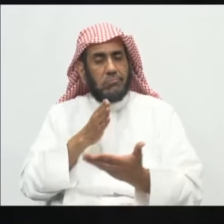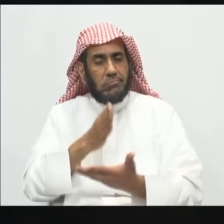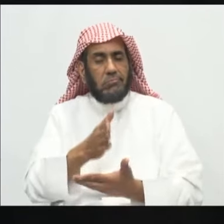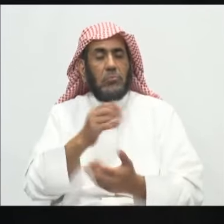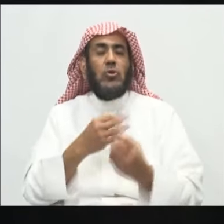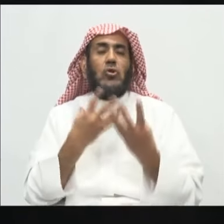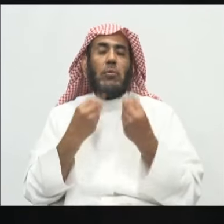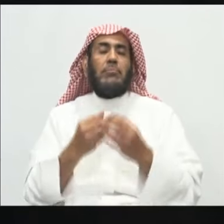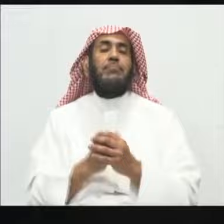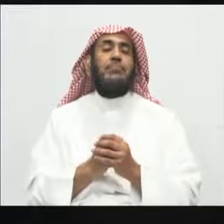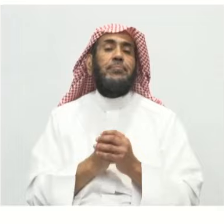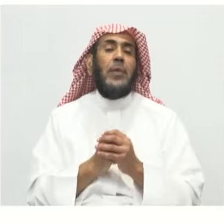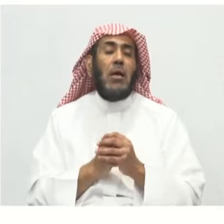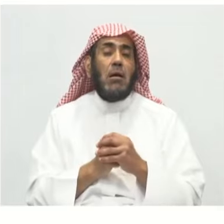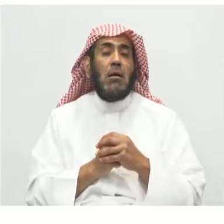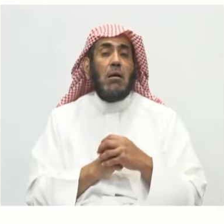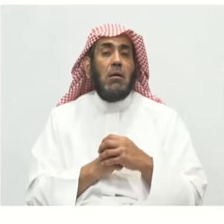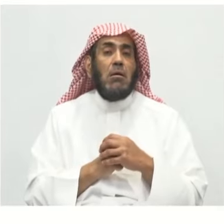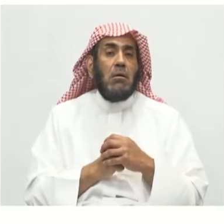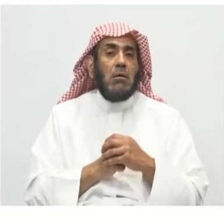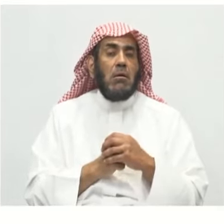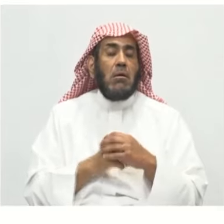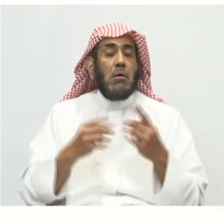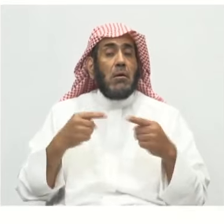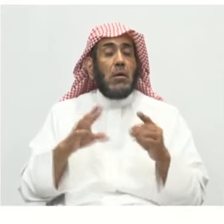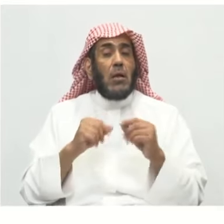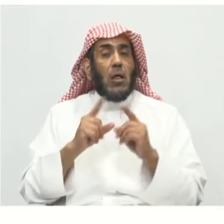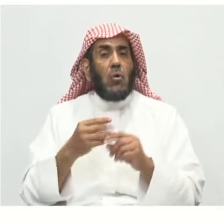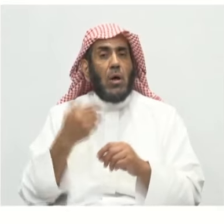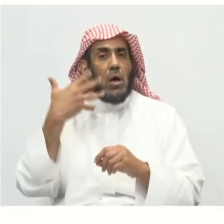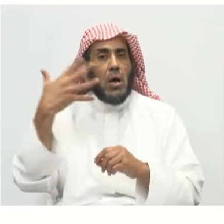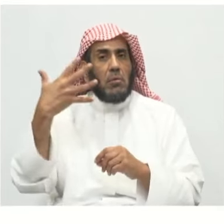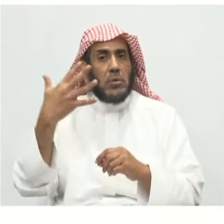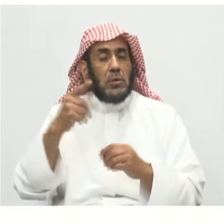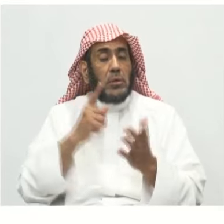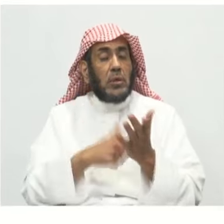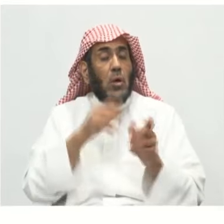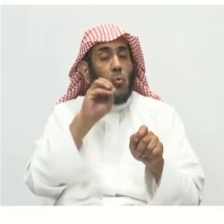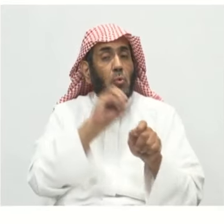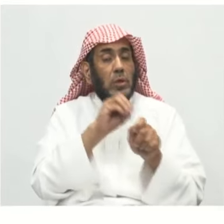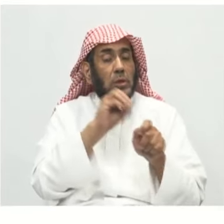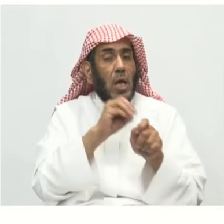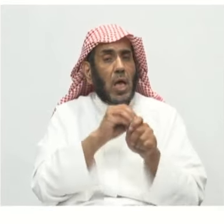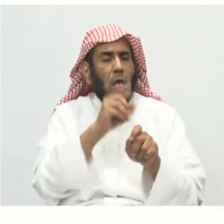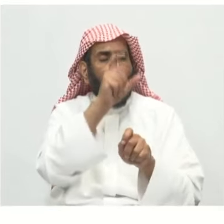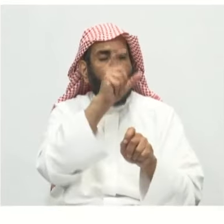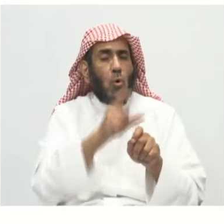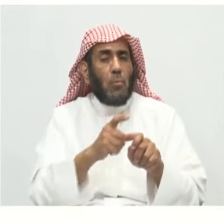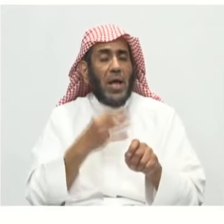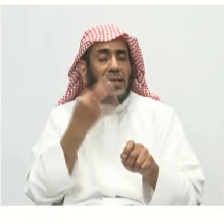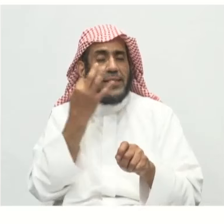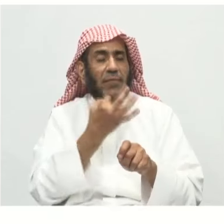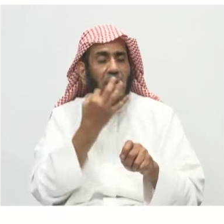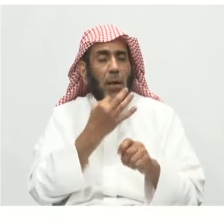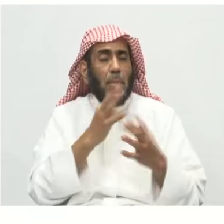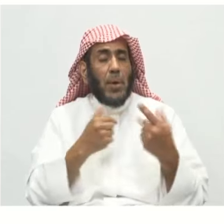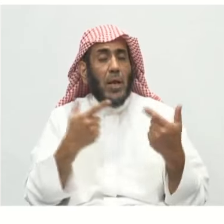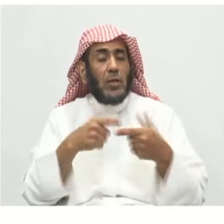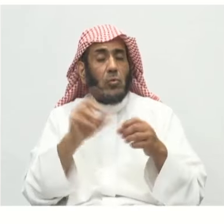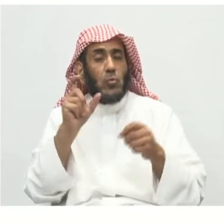الواجب جميل لاحظ معي هنا خامسا ان وصايا لقمان طبعا هذه شفهيا بامكانك انت